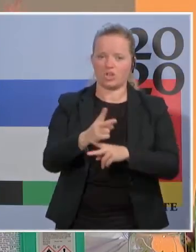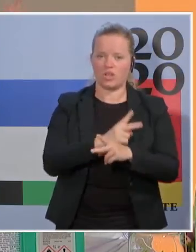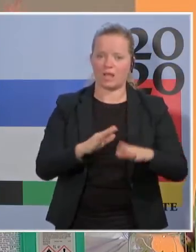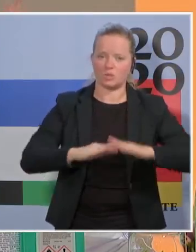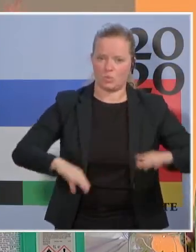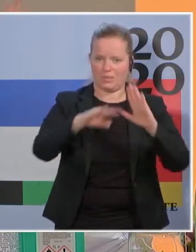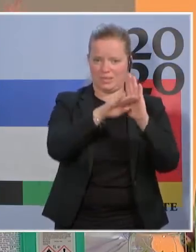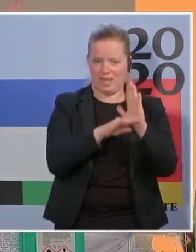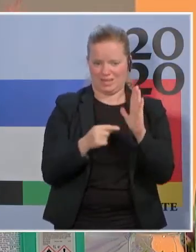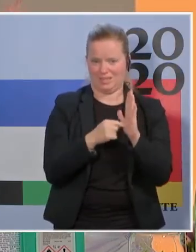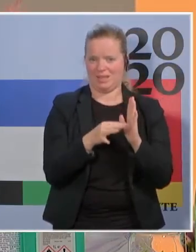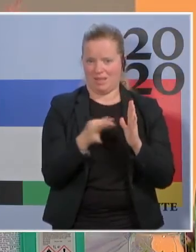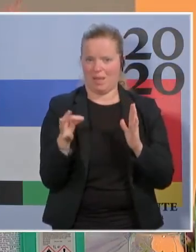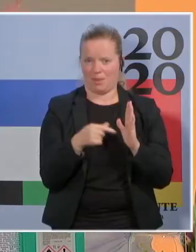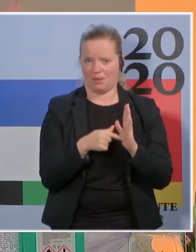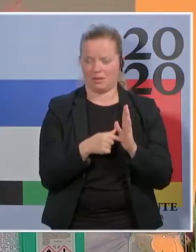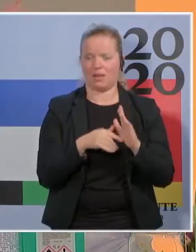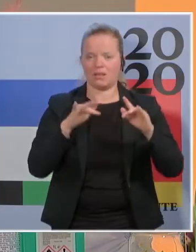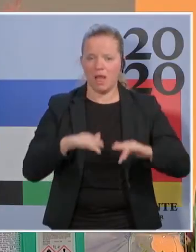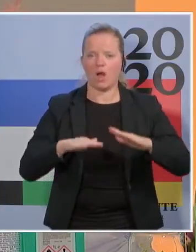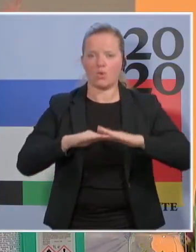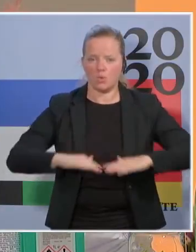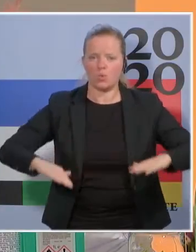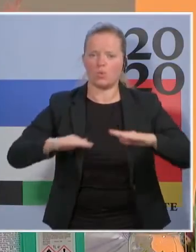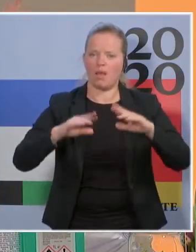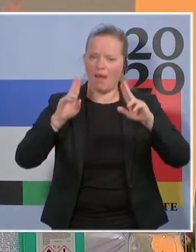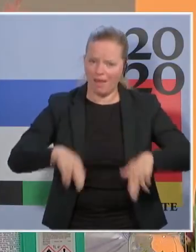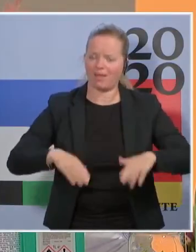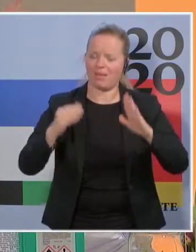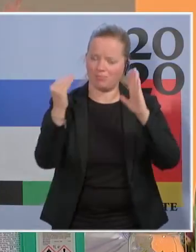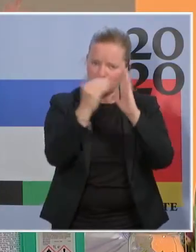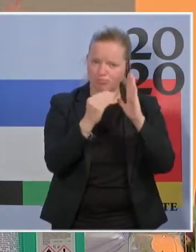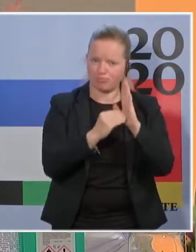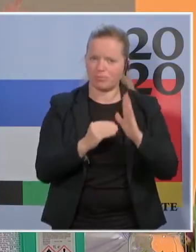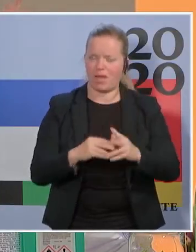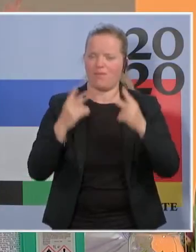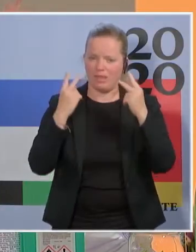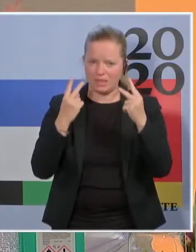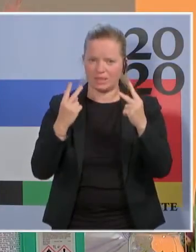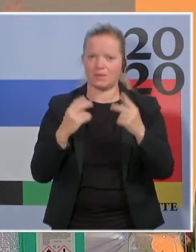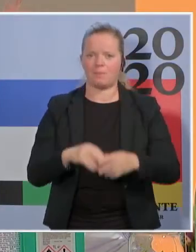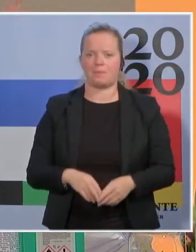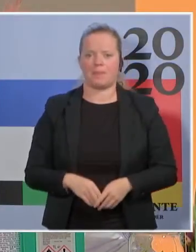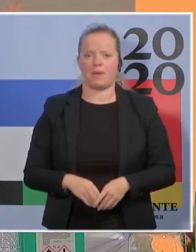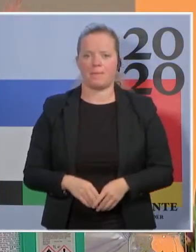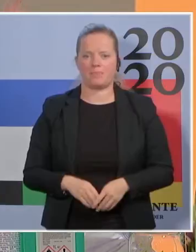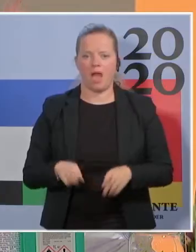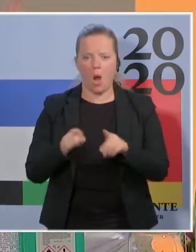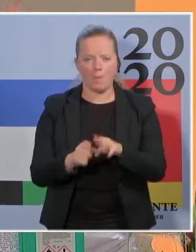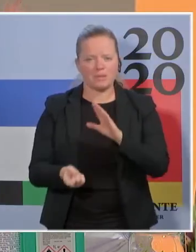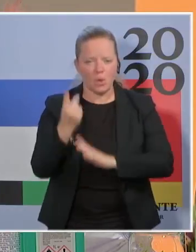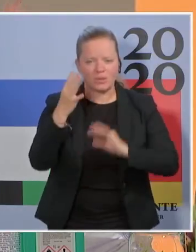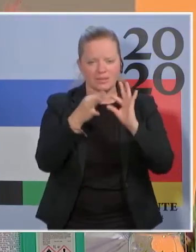wo wesentliche Grundrechte und insbesondere jene, die auch dadurch in besonderen Bezug gekommen